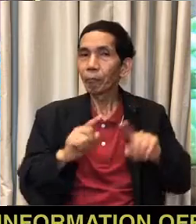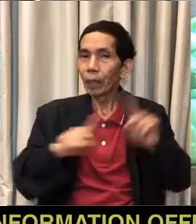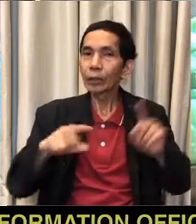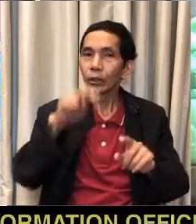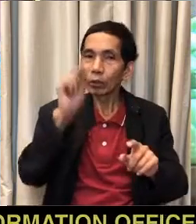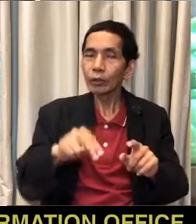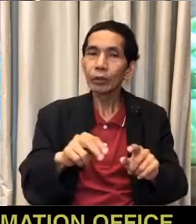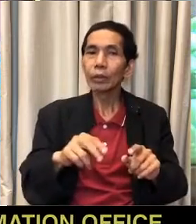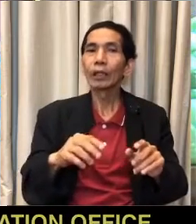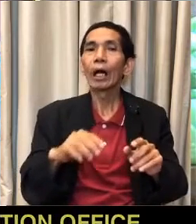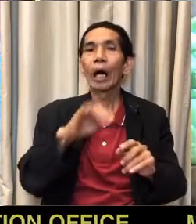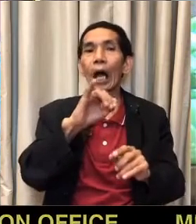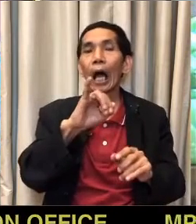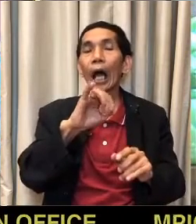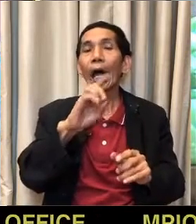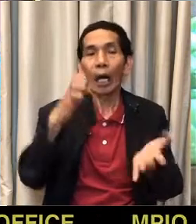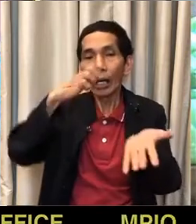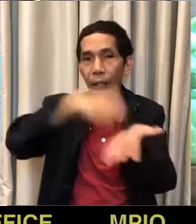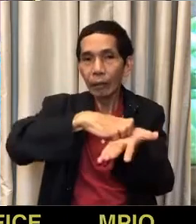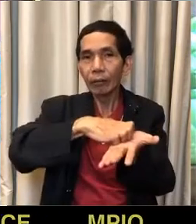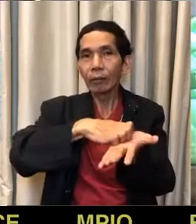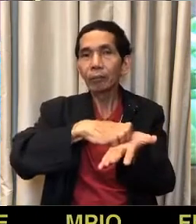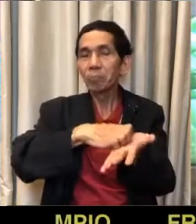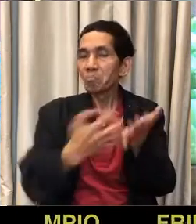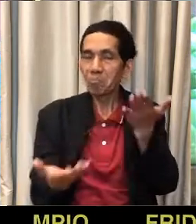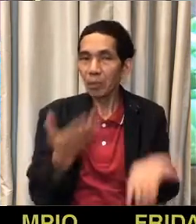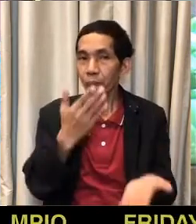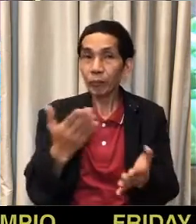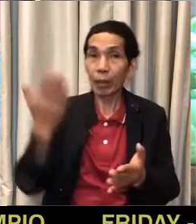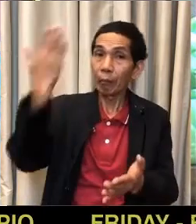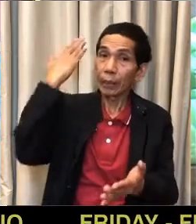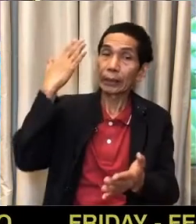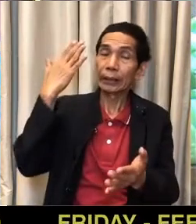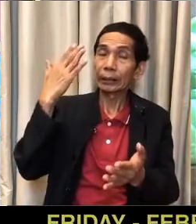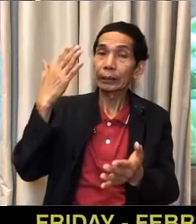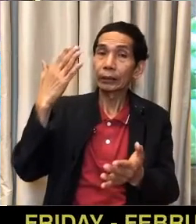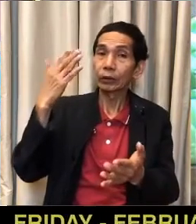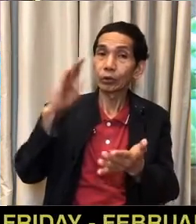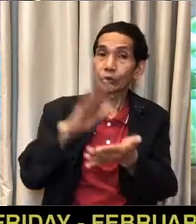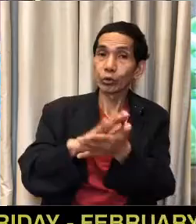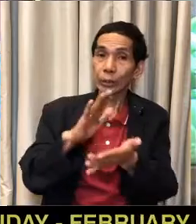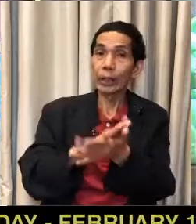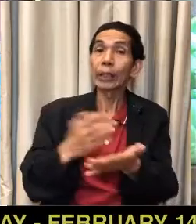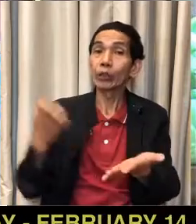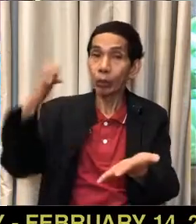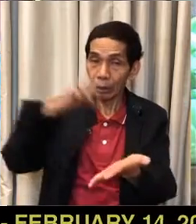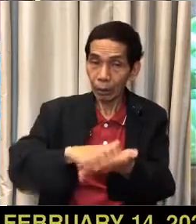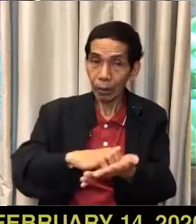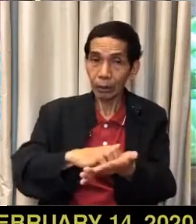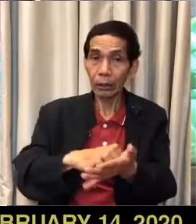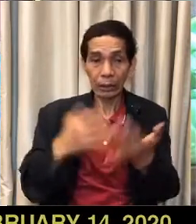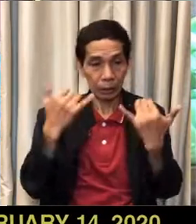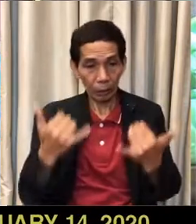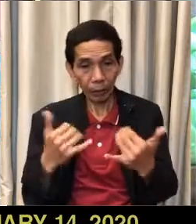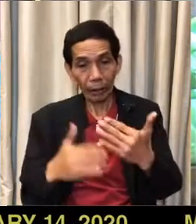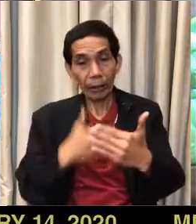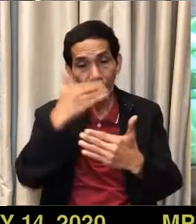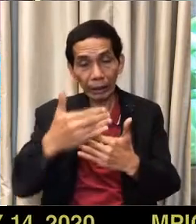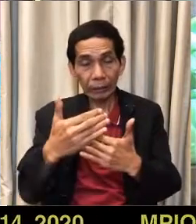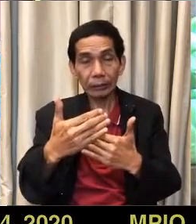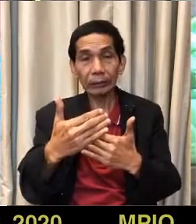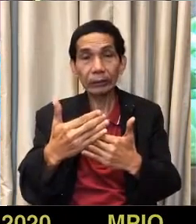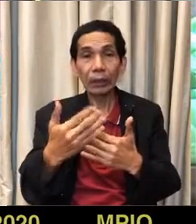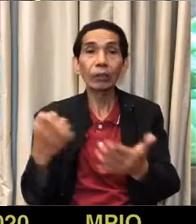kailangan ikaw pa rin ay enroll. Kasi maaaring nung nakaraang semestre, enroll ka. Itong nung sumunod na